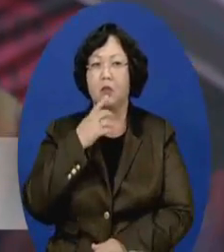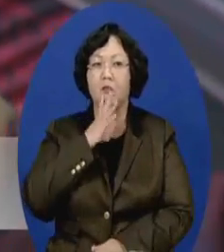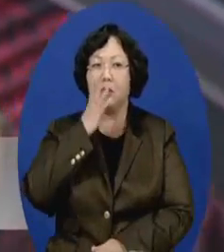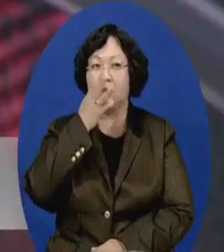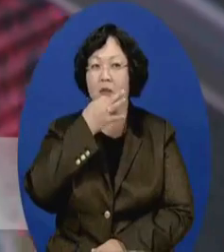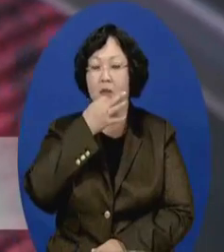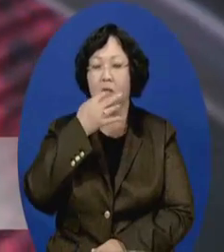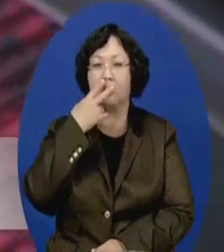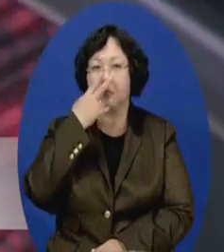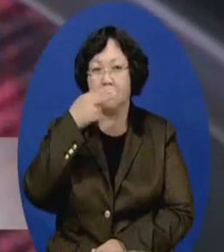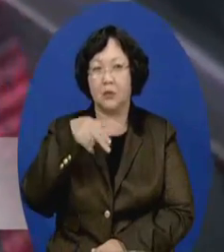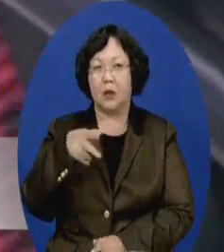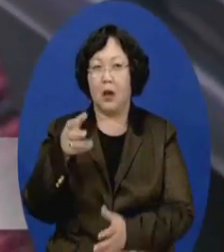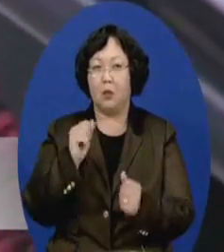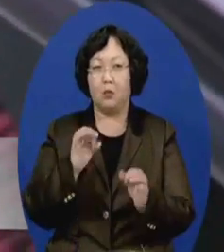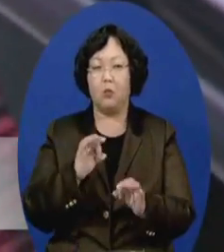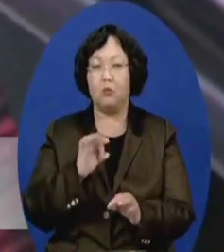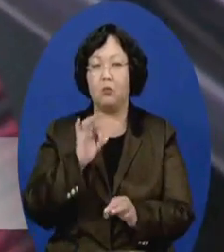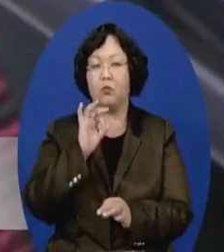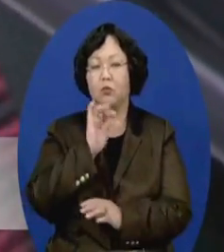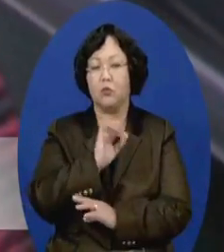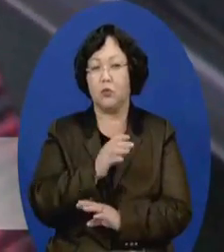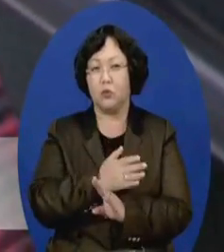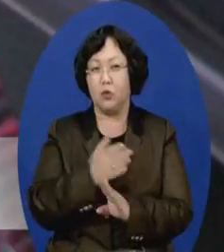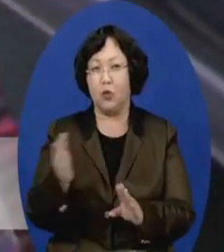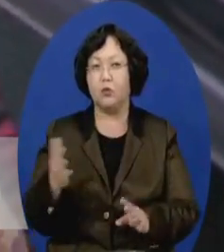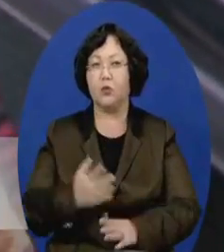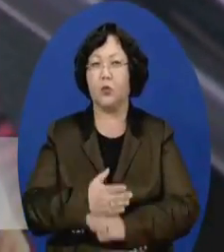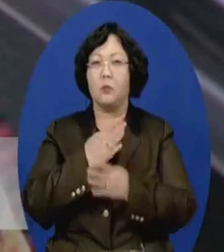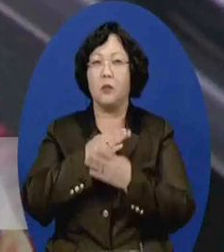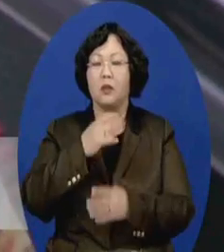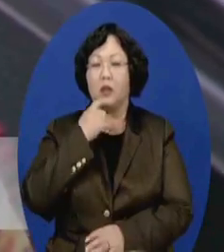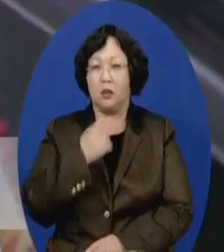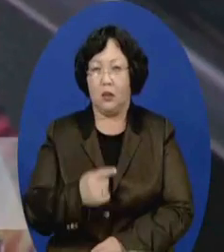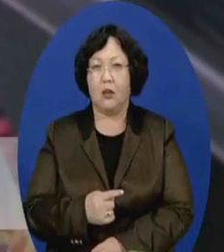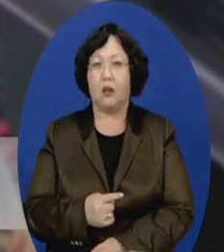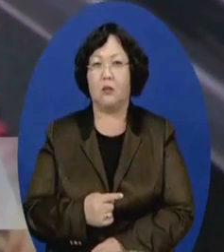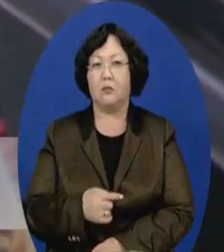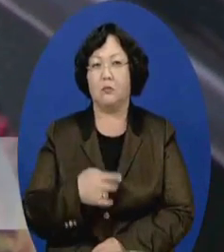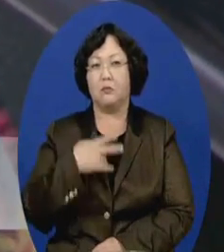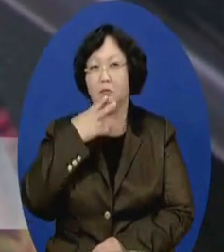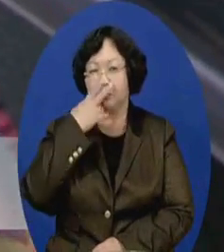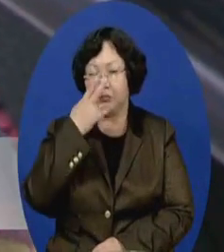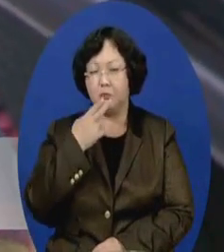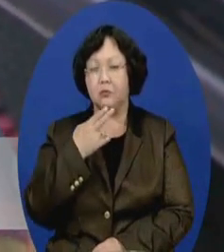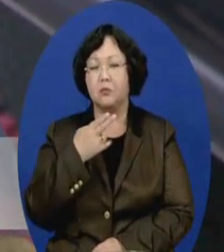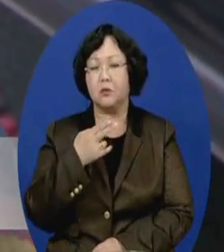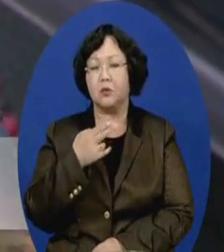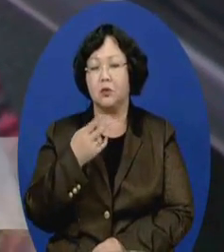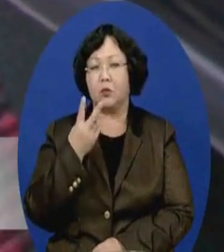бол өдөөс хойш хондоо ингээд дуусчаад байна гэл. Тэгээд чи тэгээд цаанаасаа нөгөө шатхууны үн нэмэгдээд